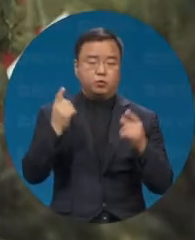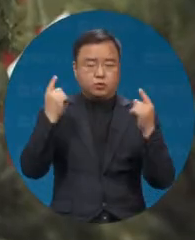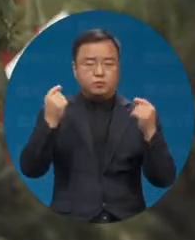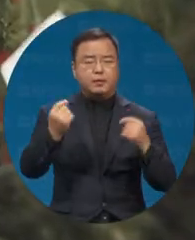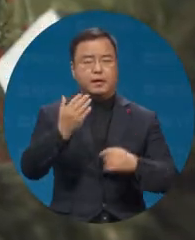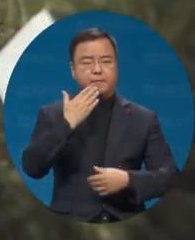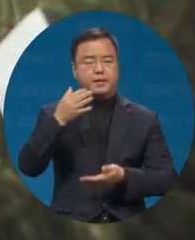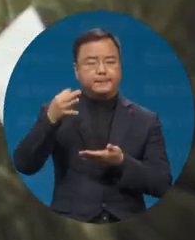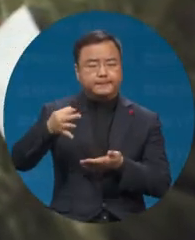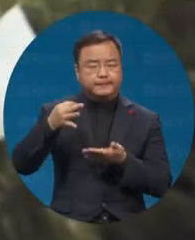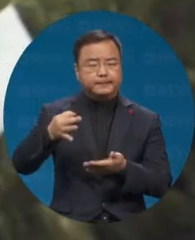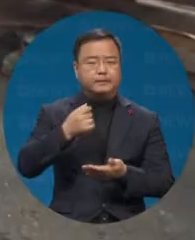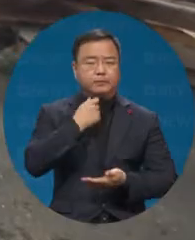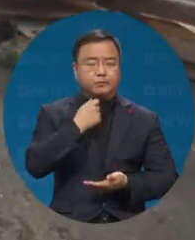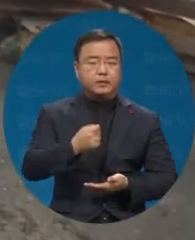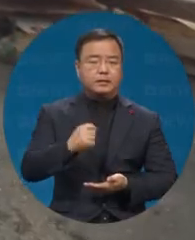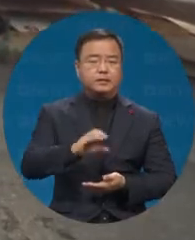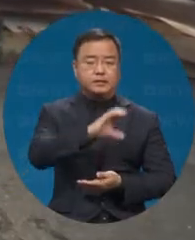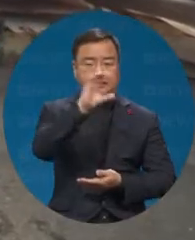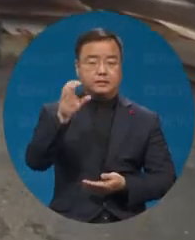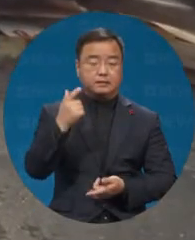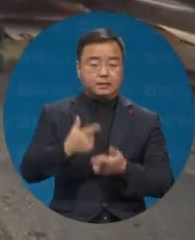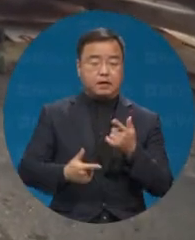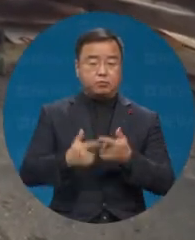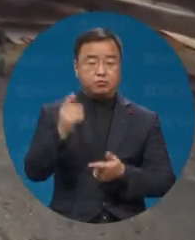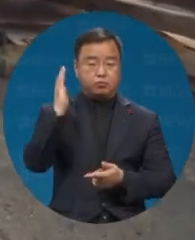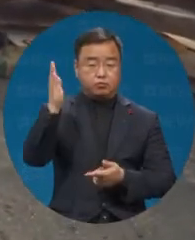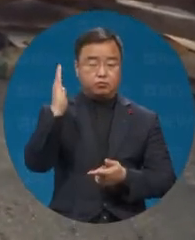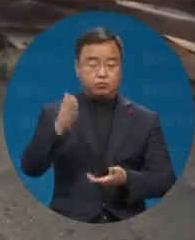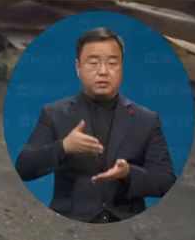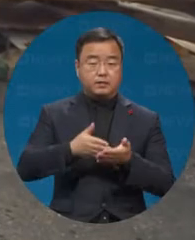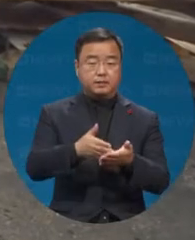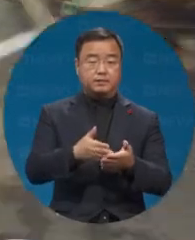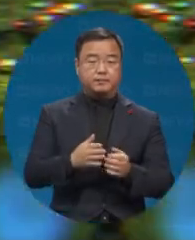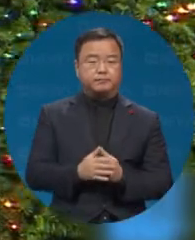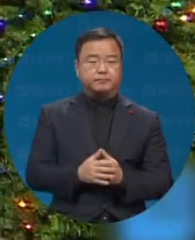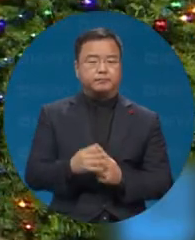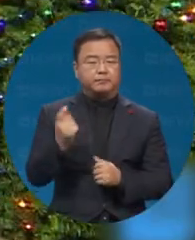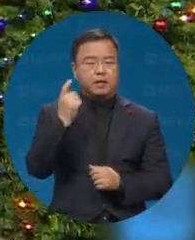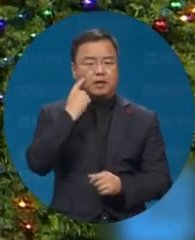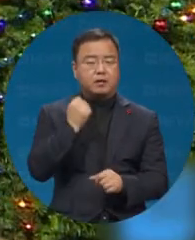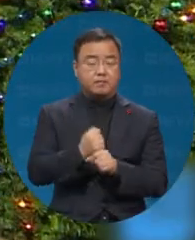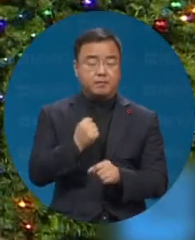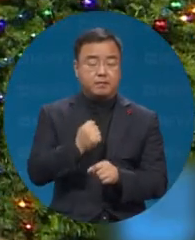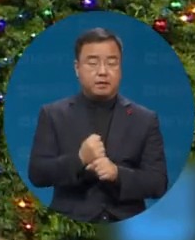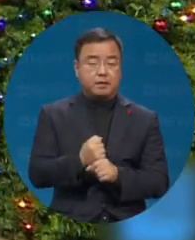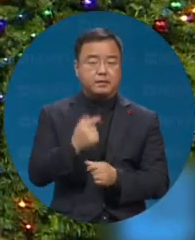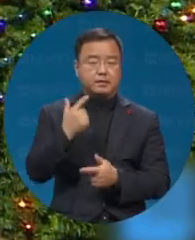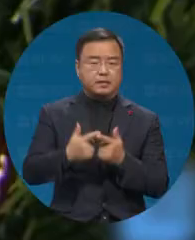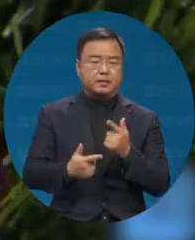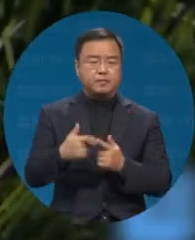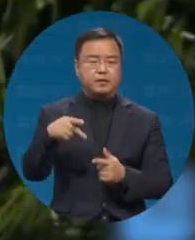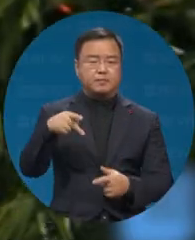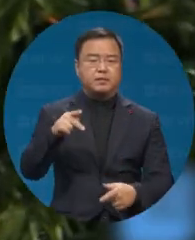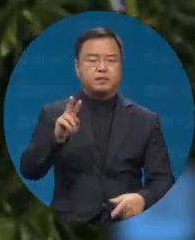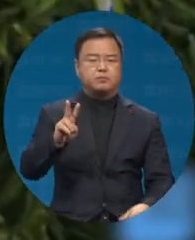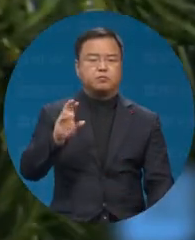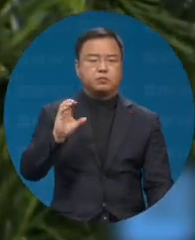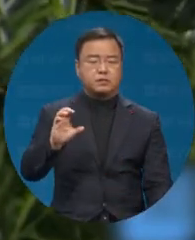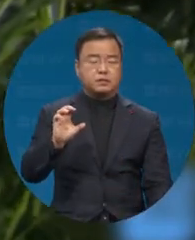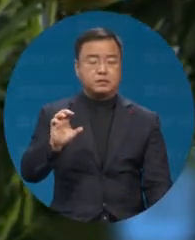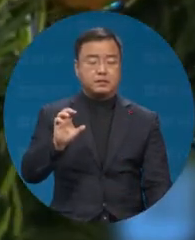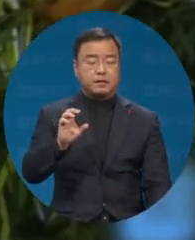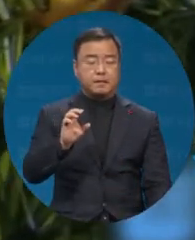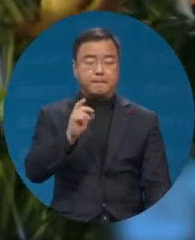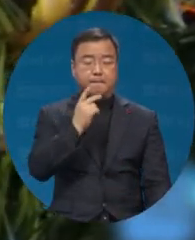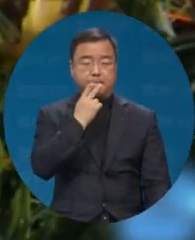가치를 추구하는 크리스마스 트리가 제한되고 있습니다. 인조 트리는 PVC, 즉 폴리염화비닐